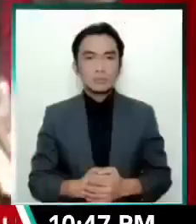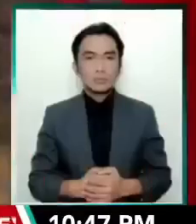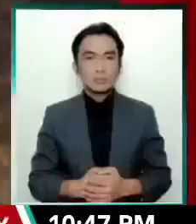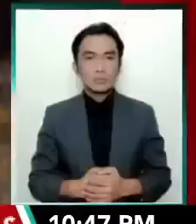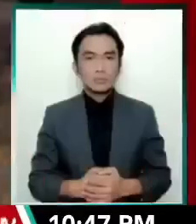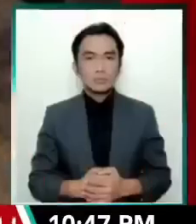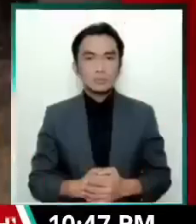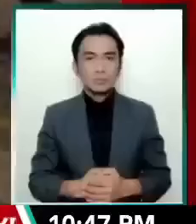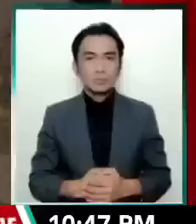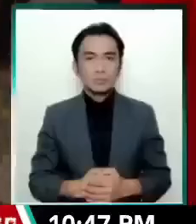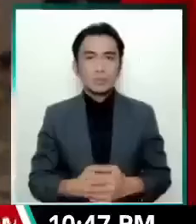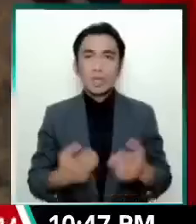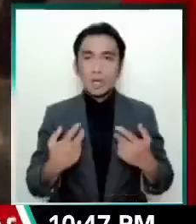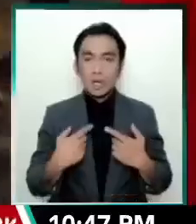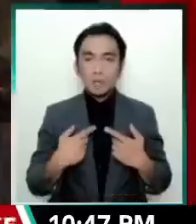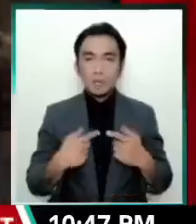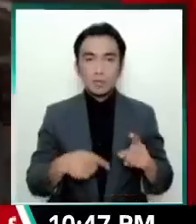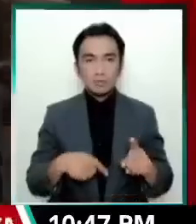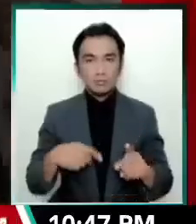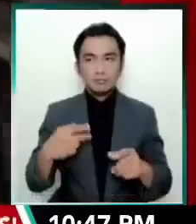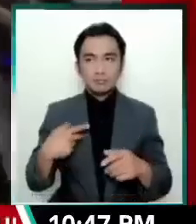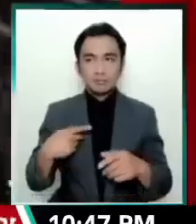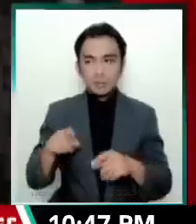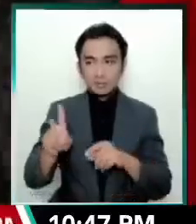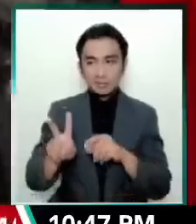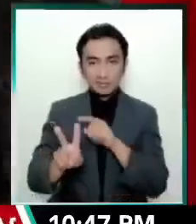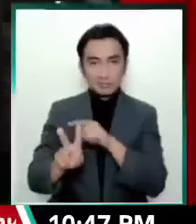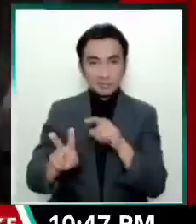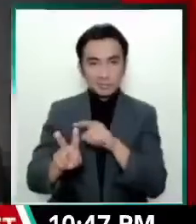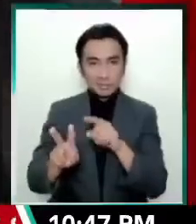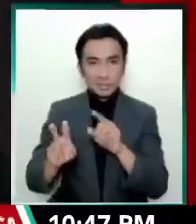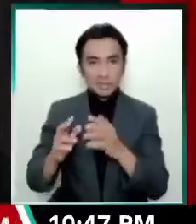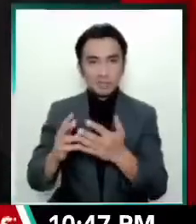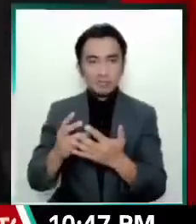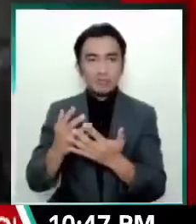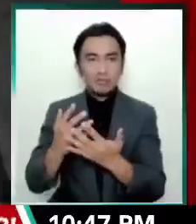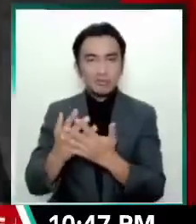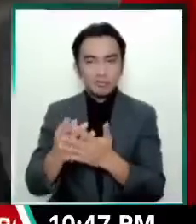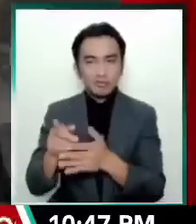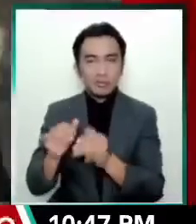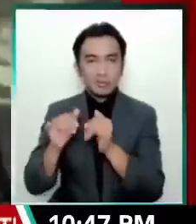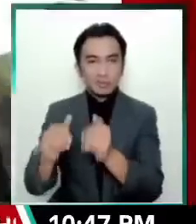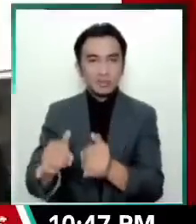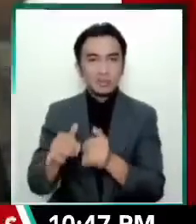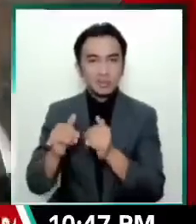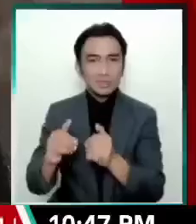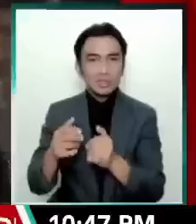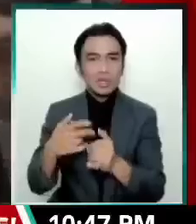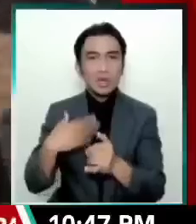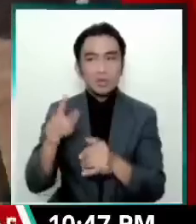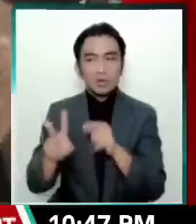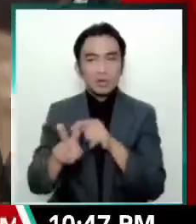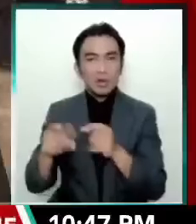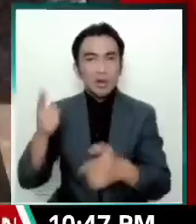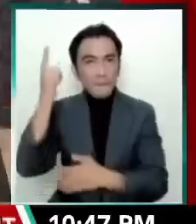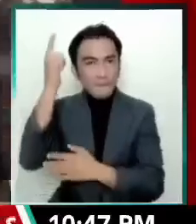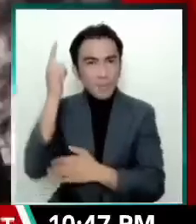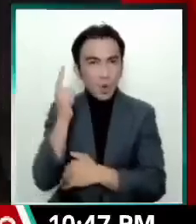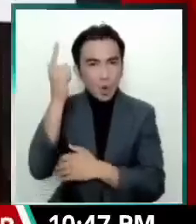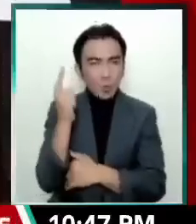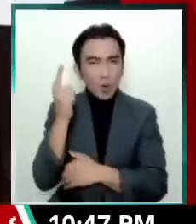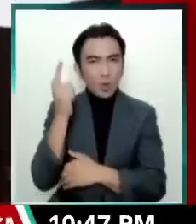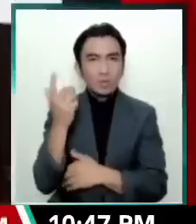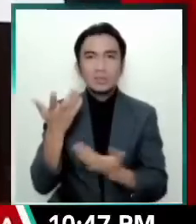Sa presinto, nagpalipas ng kalasingan ang dalawang lalaking ito na nagpaputok umano ng baril habang nakikipag-inuman sa barangay Old Capitol site sa Quezon